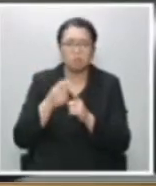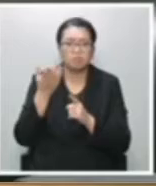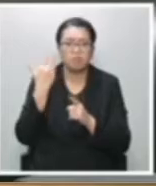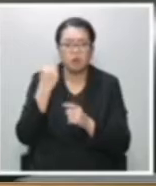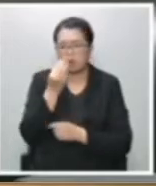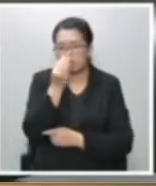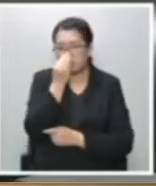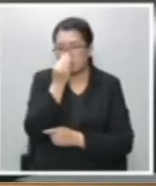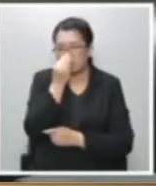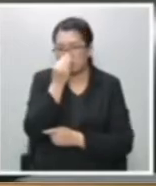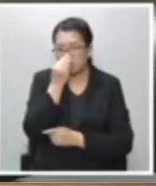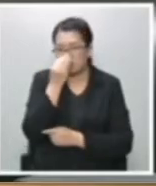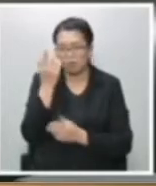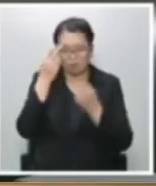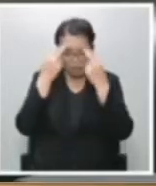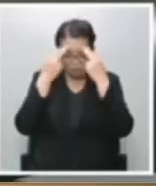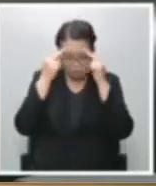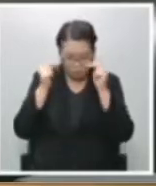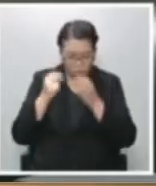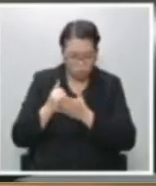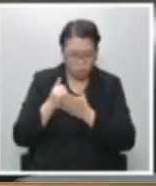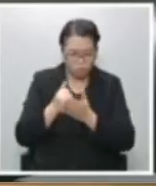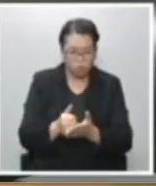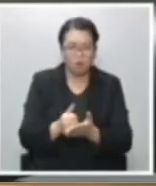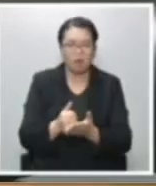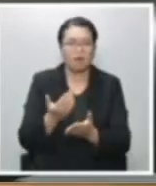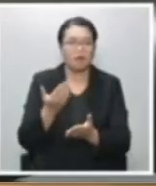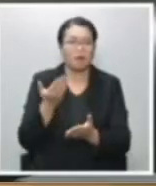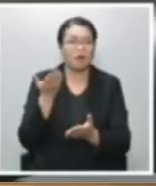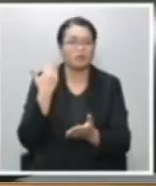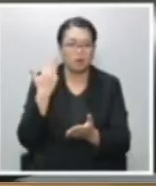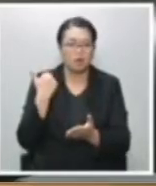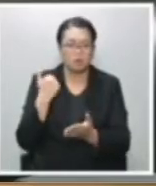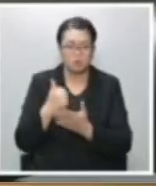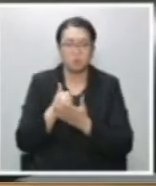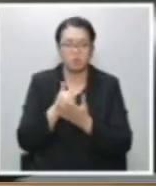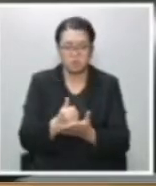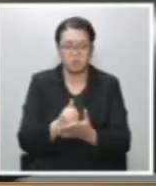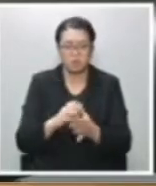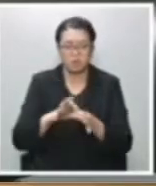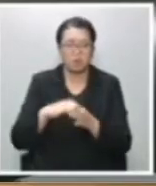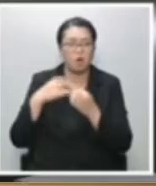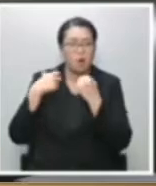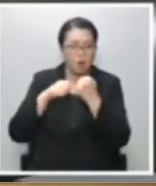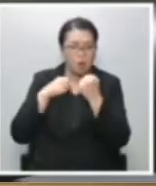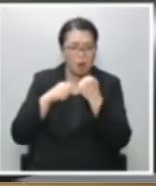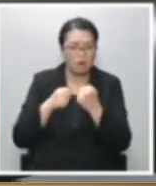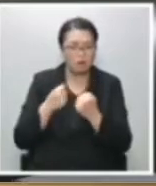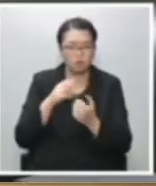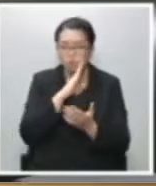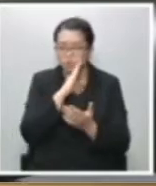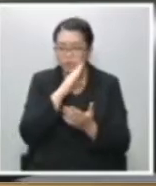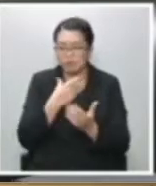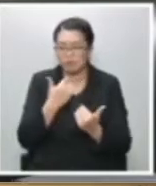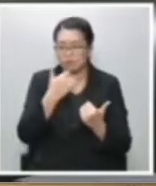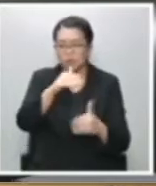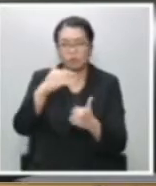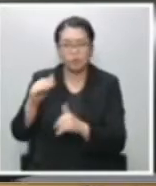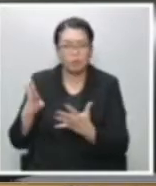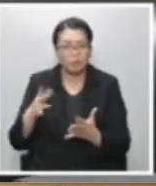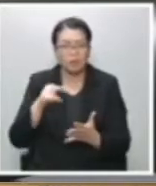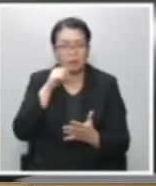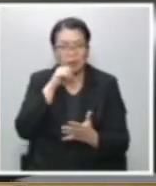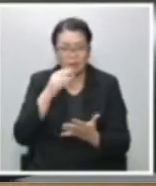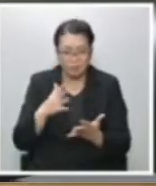เป็นนายกรัฐมนตรีสมัยรัฐบาลพรรคพลังประชาชนนะครับที่มีนโยบายในการน